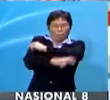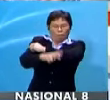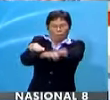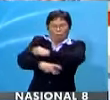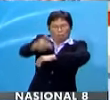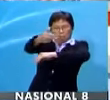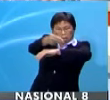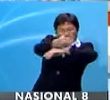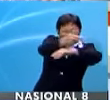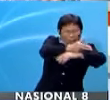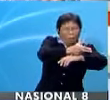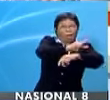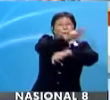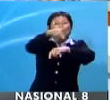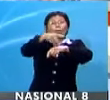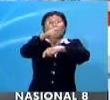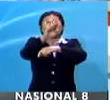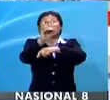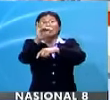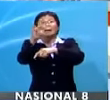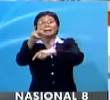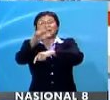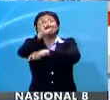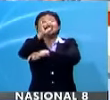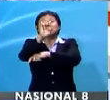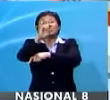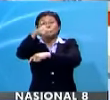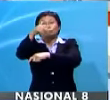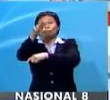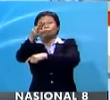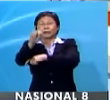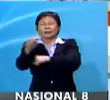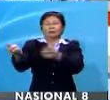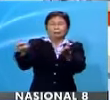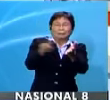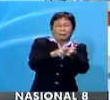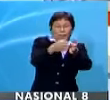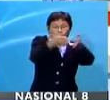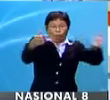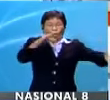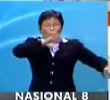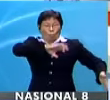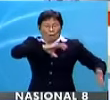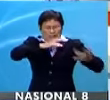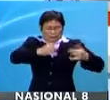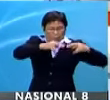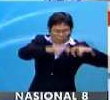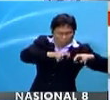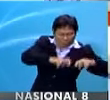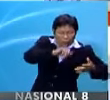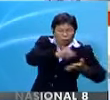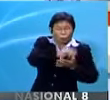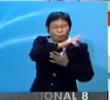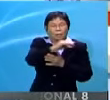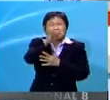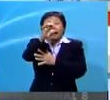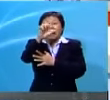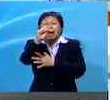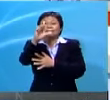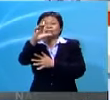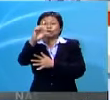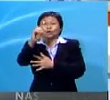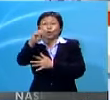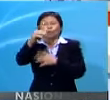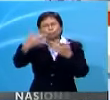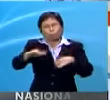bersen ul ba dalam satu kenyataan media belia Berk piak polis sedang menyiasat perkara ini danom juga telah